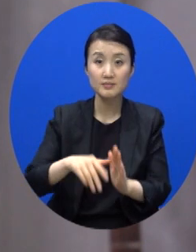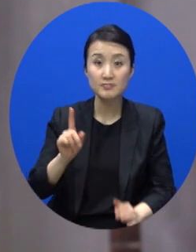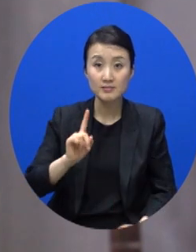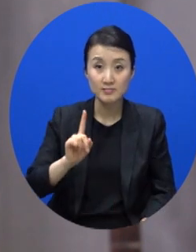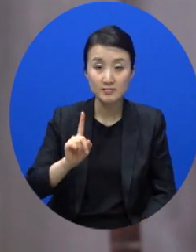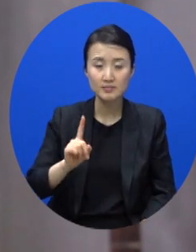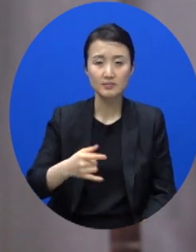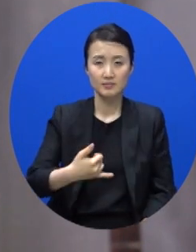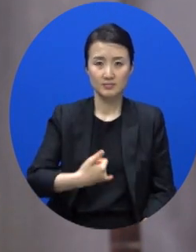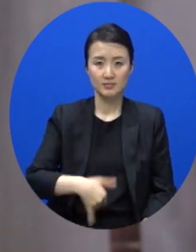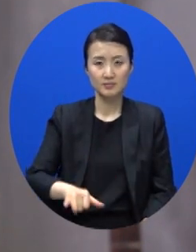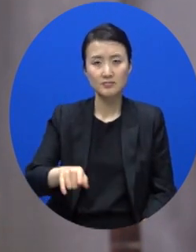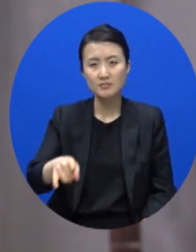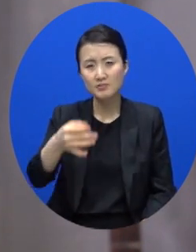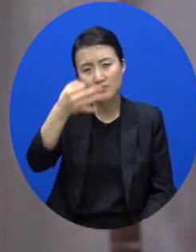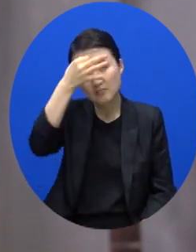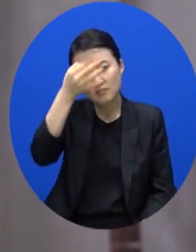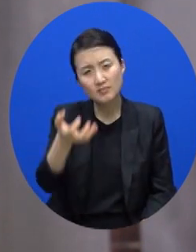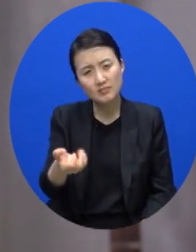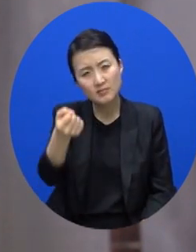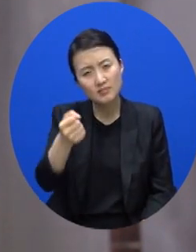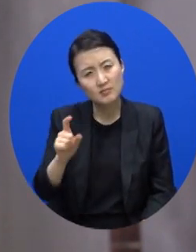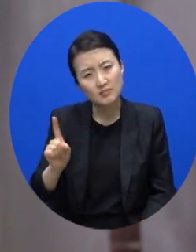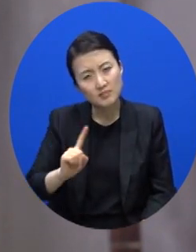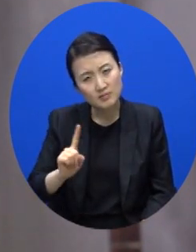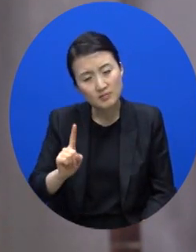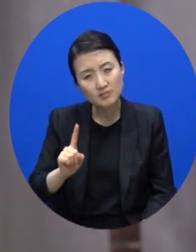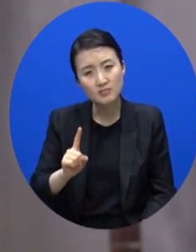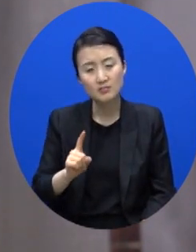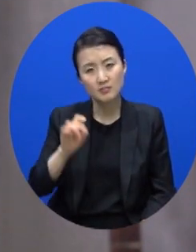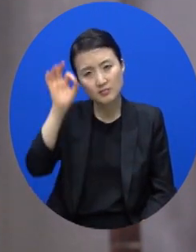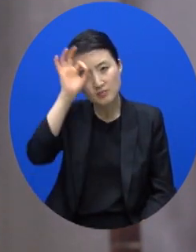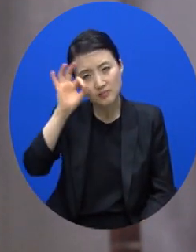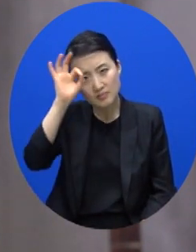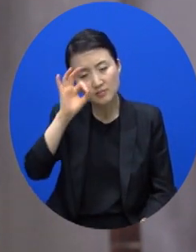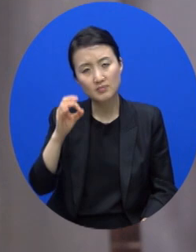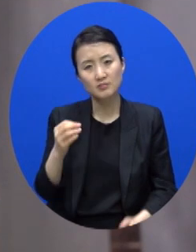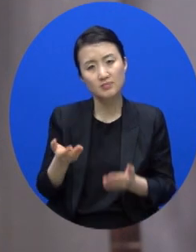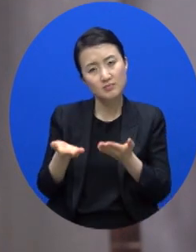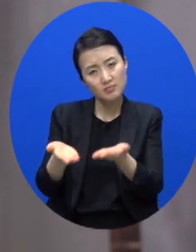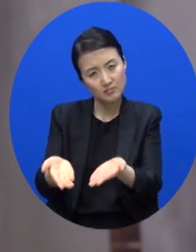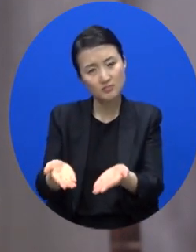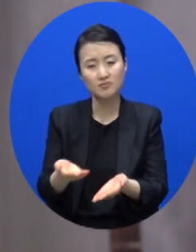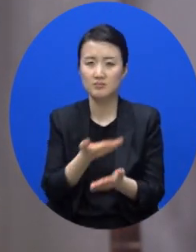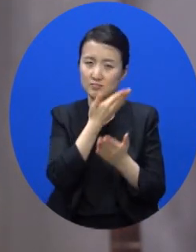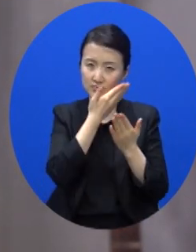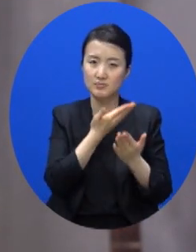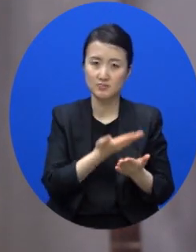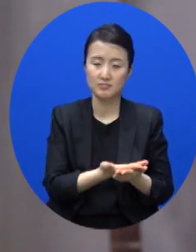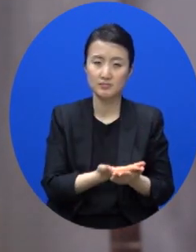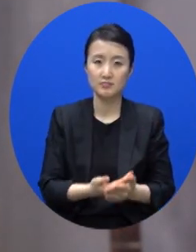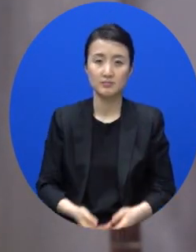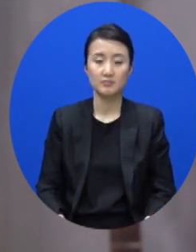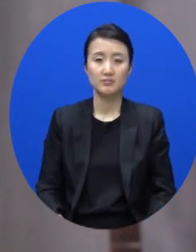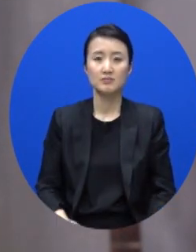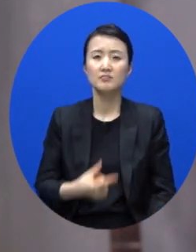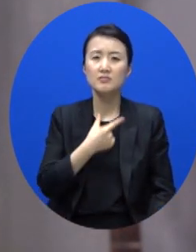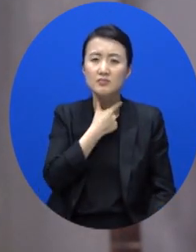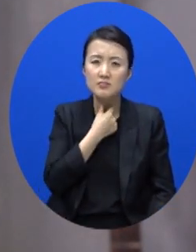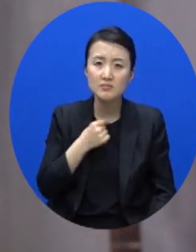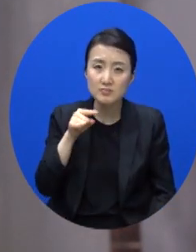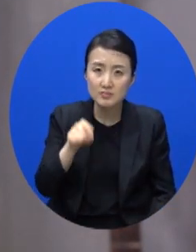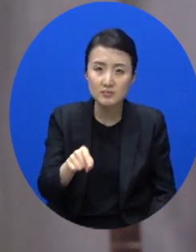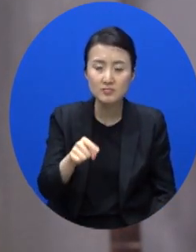소질을 찾아주는 것이 부모님의 역할 아닌가. 그래서 그 좋아하는 거, 하고자 하는